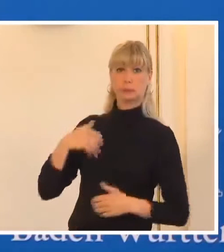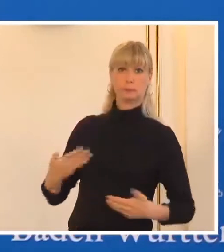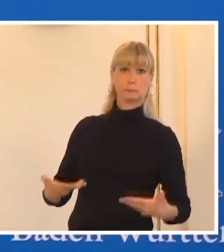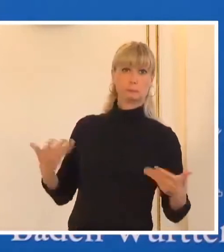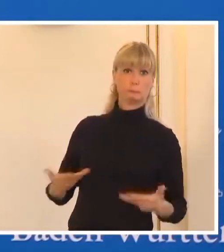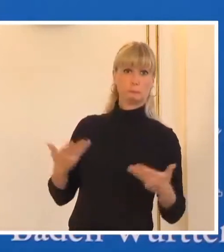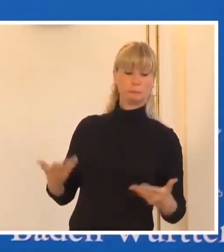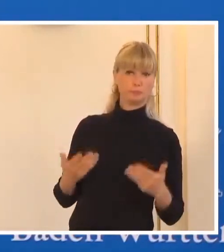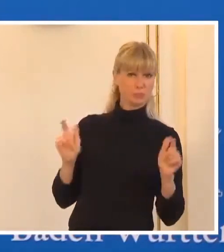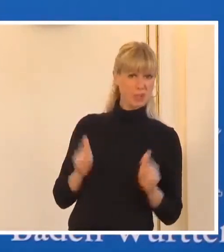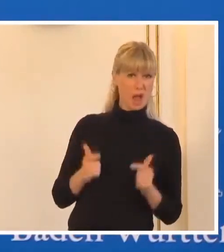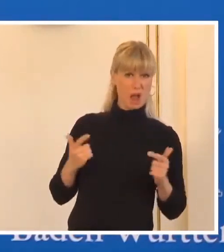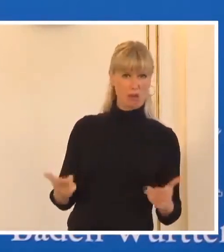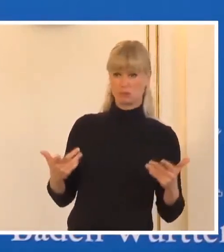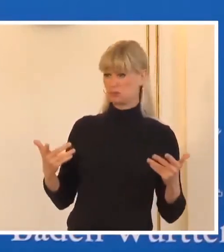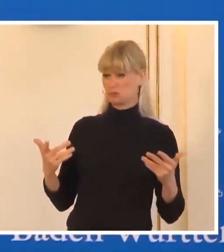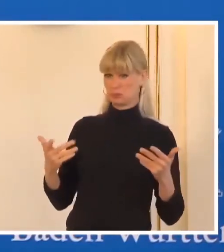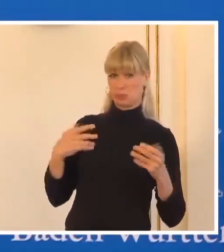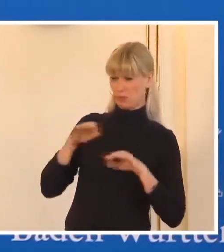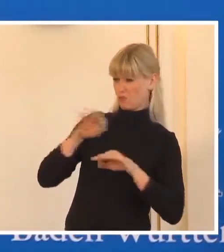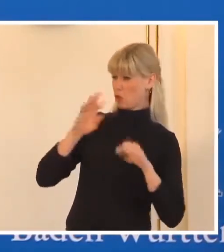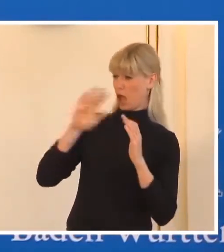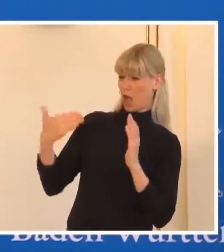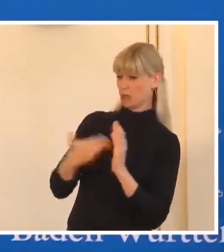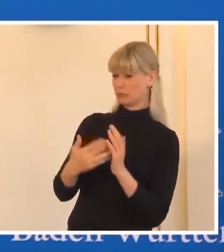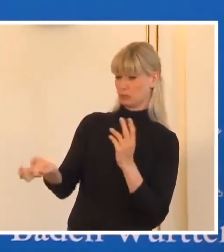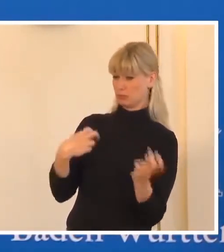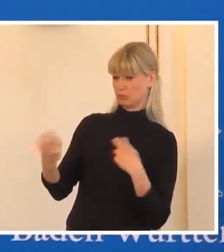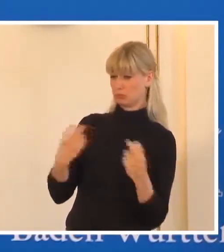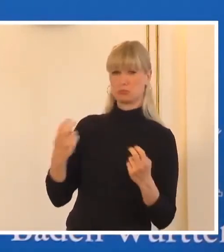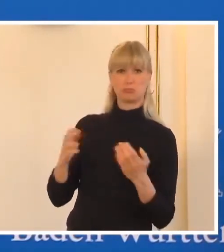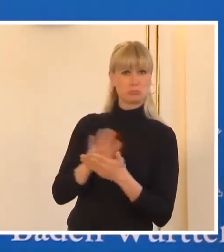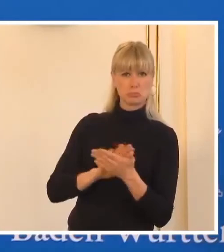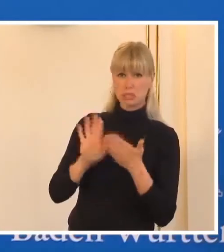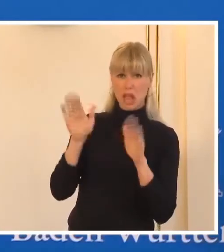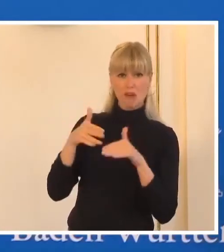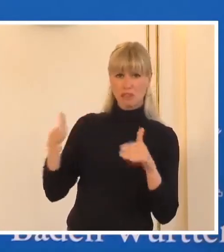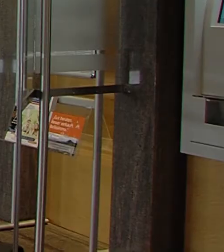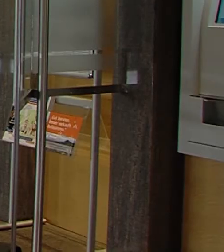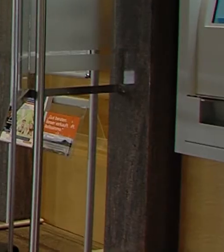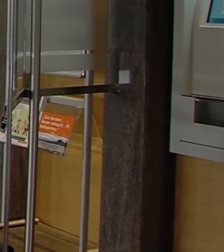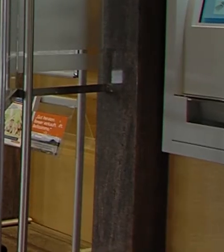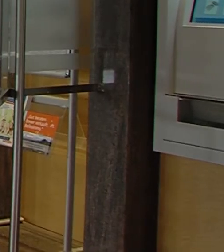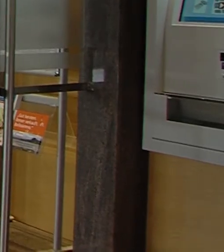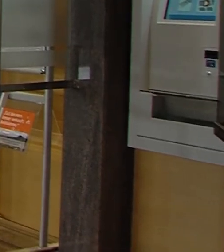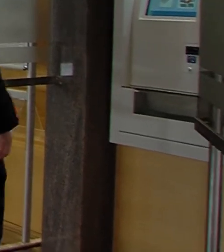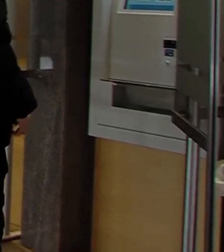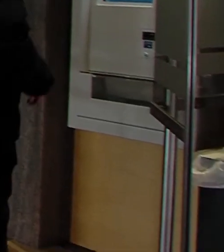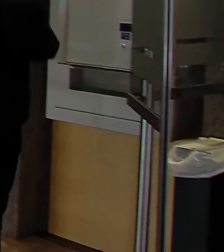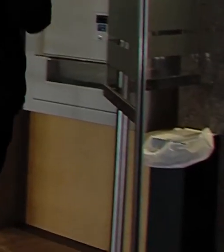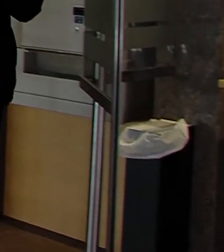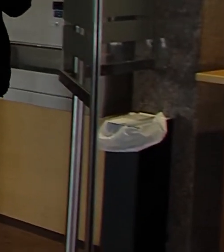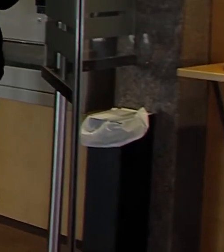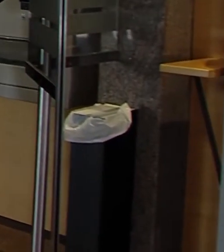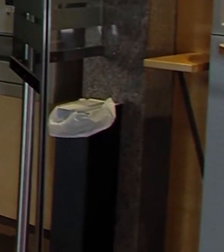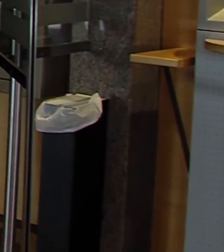können, keine Angebote noch machen können, dass sie zukünftig auch weiter bestehen. Sitzmann erklärte